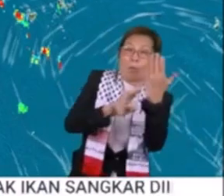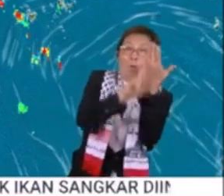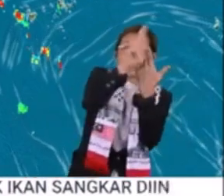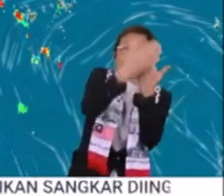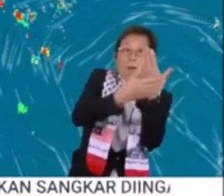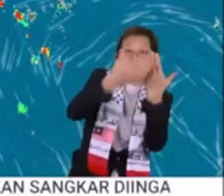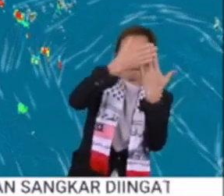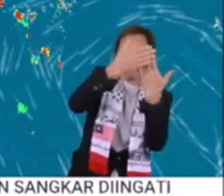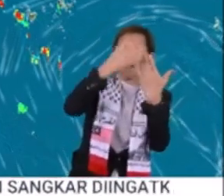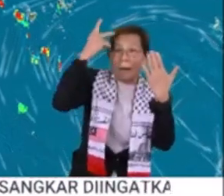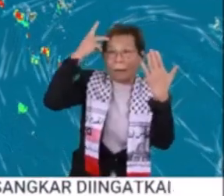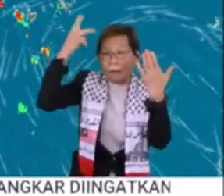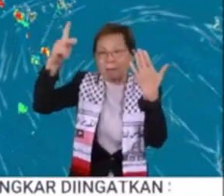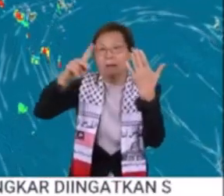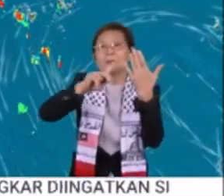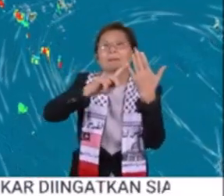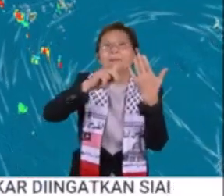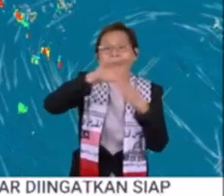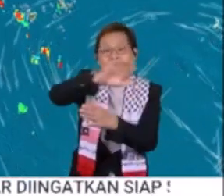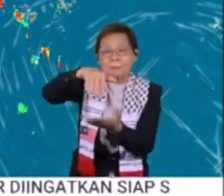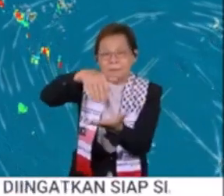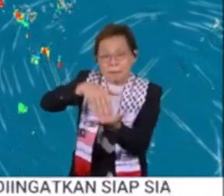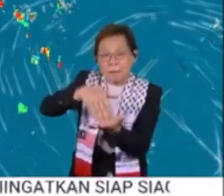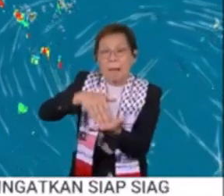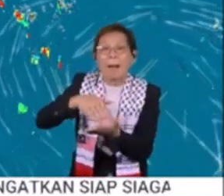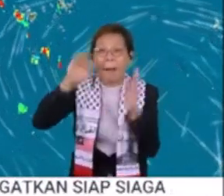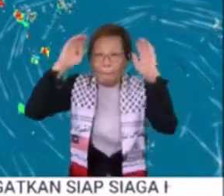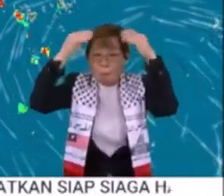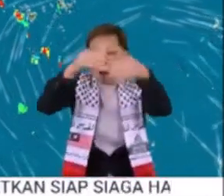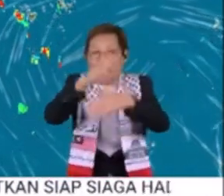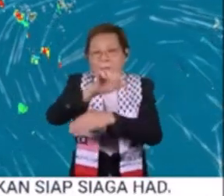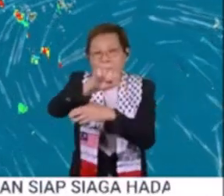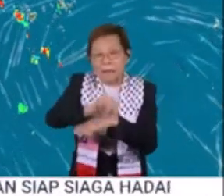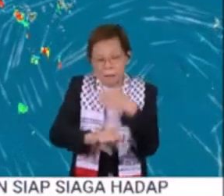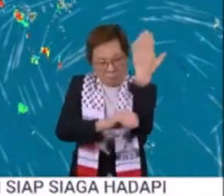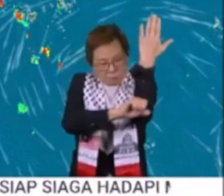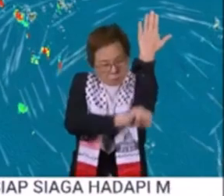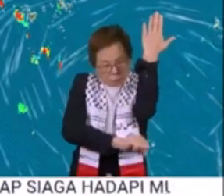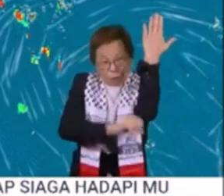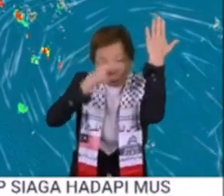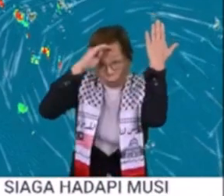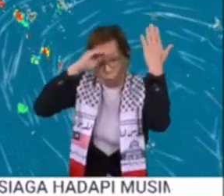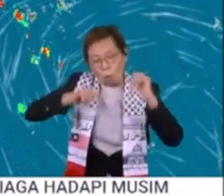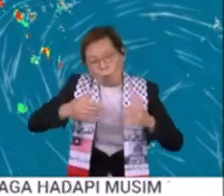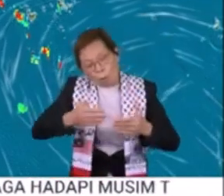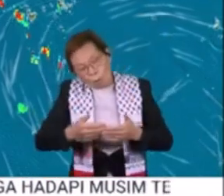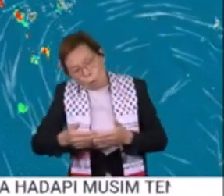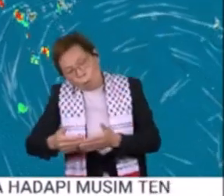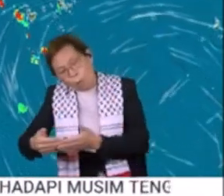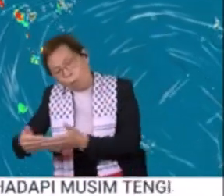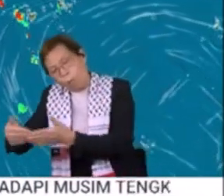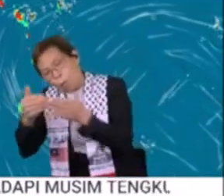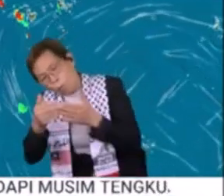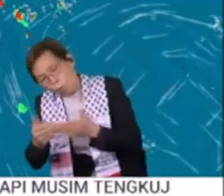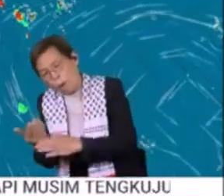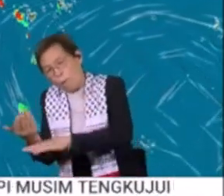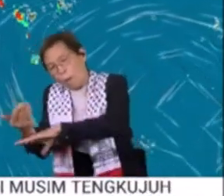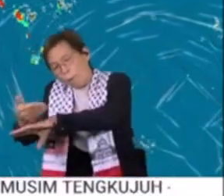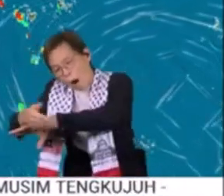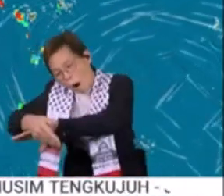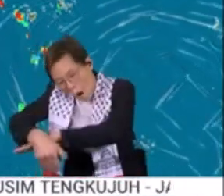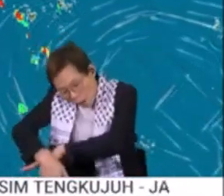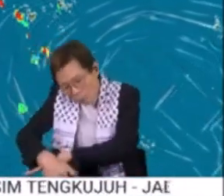semenanjung, pedalaman negeri Kelantan, bahagian tengah negeri Pahang dan juga di selatan negeri Johor dijangkakan boleh berlanjutan sehingga ke lewat malam